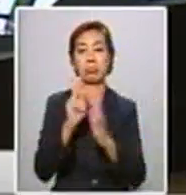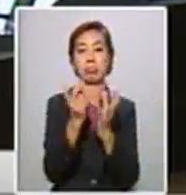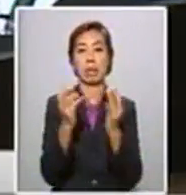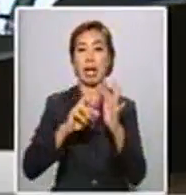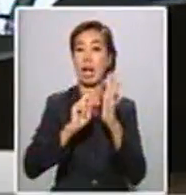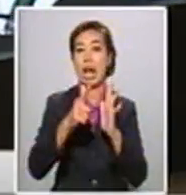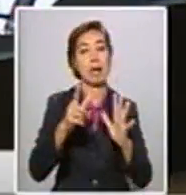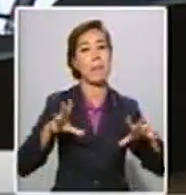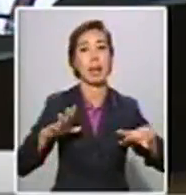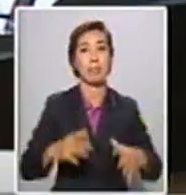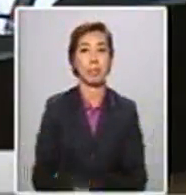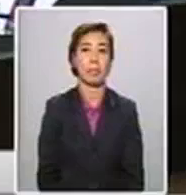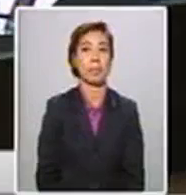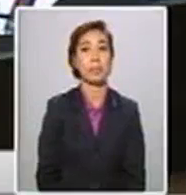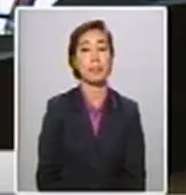ครับ